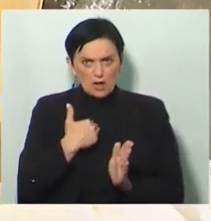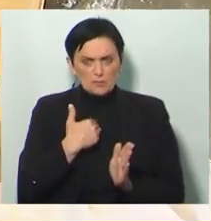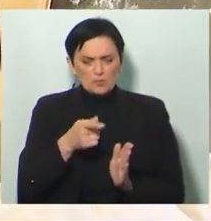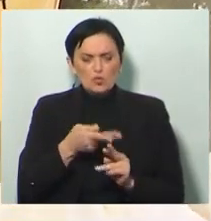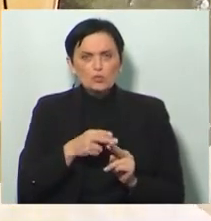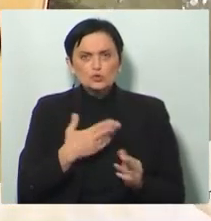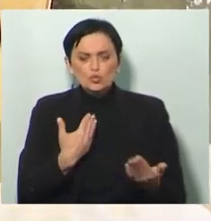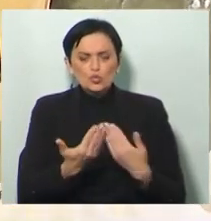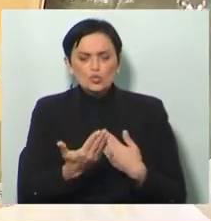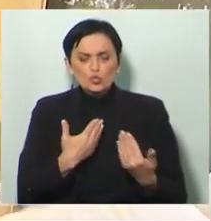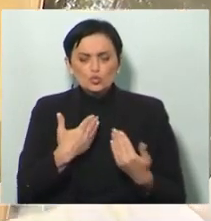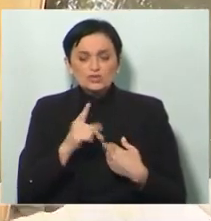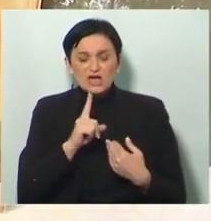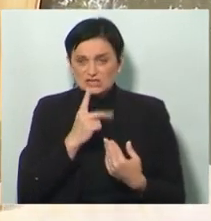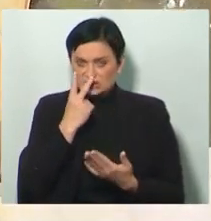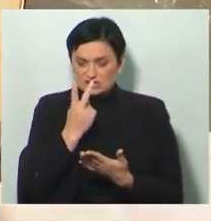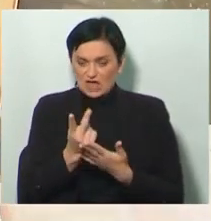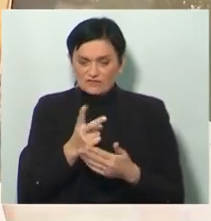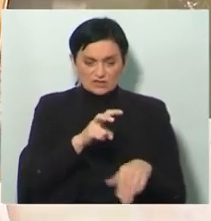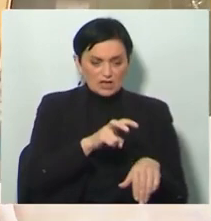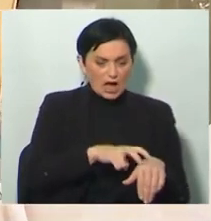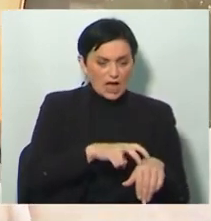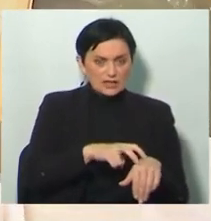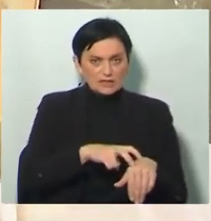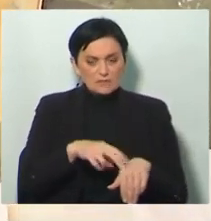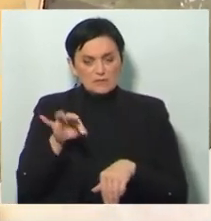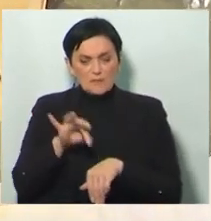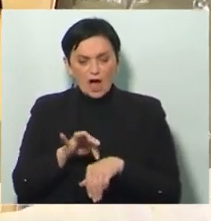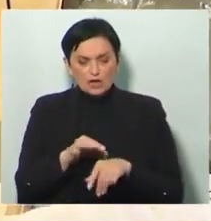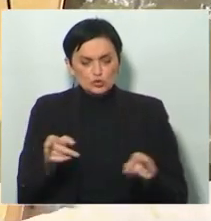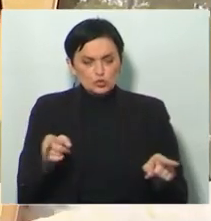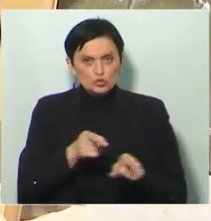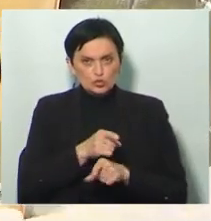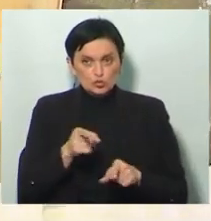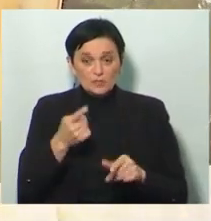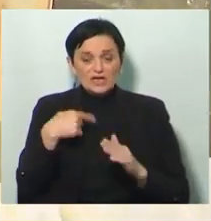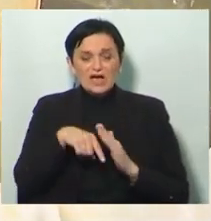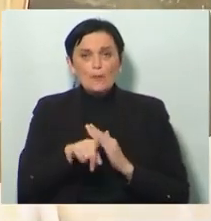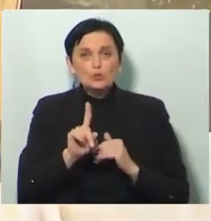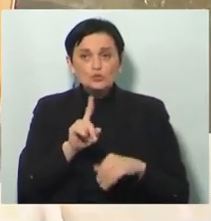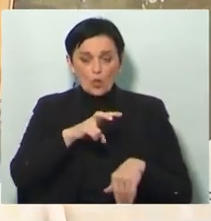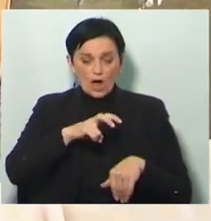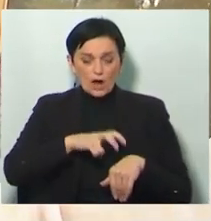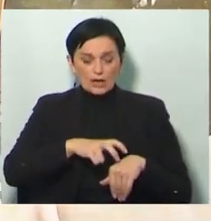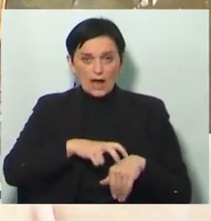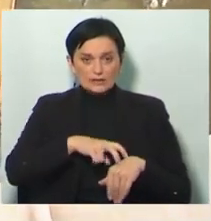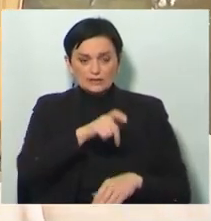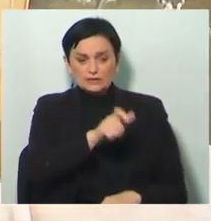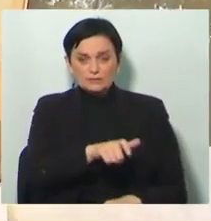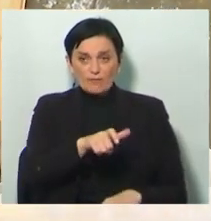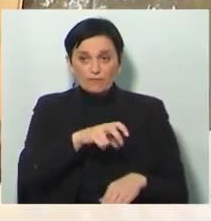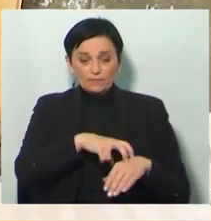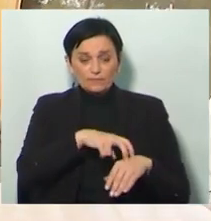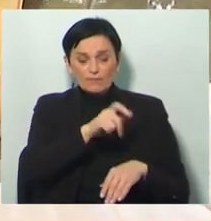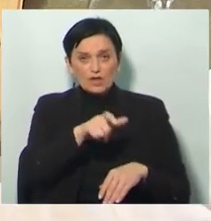იმ ურთიერთობისთვის, რაც მე დავინახე იმ ექიმ პაციენტის ურთიერთობა. გამდინარე იქიდან, რომ ექიმები, ანუ